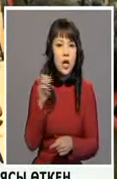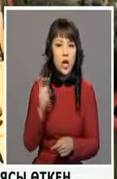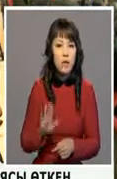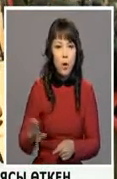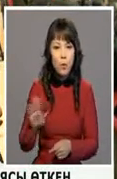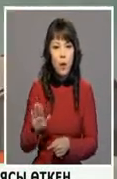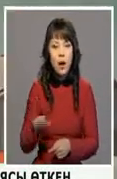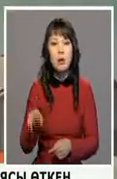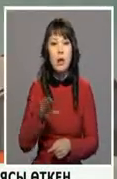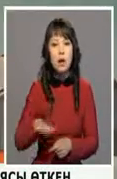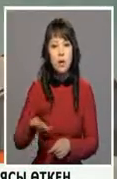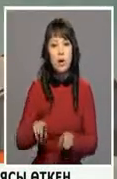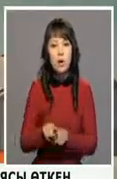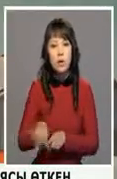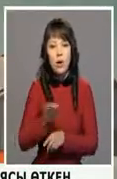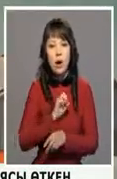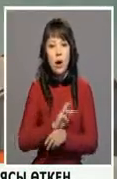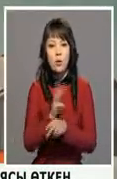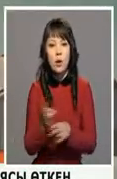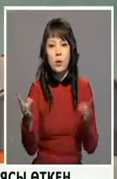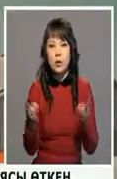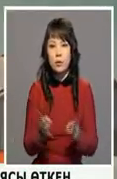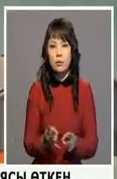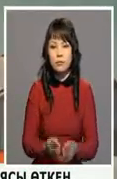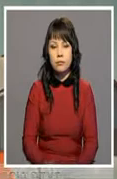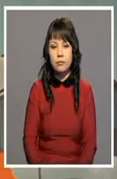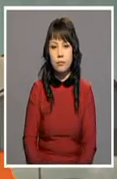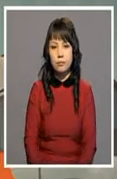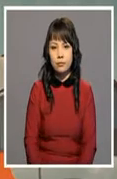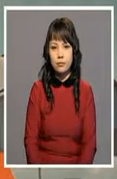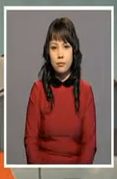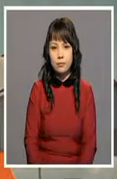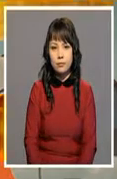шығанағы экспорттық бағдарларын қамтымақ. Бибігүл Ғаділбекқызы, Саясат Дүйсенбиев, Ұлттық арна.